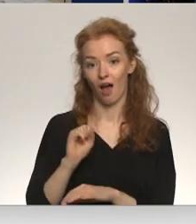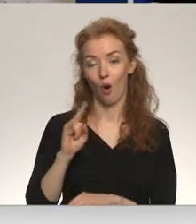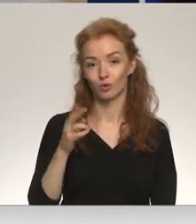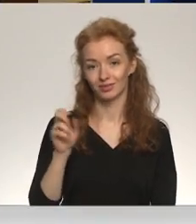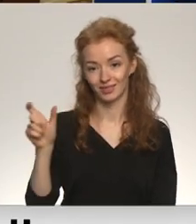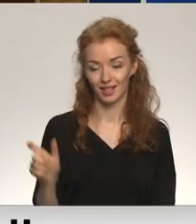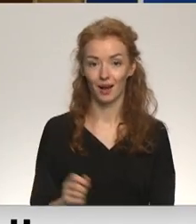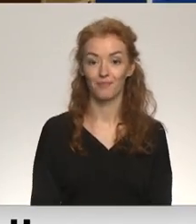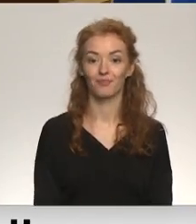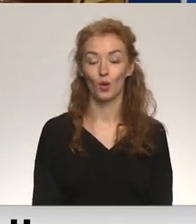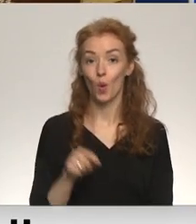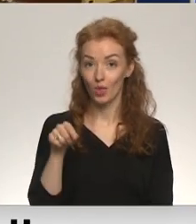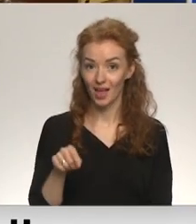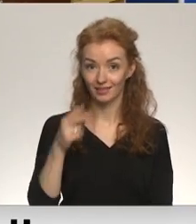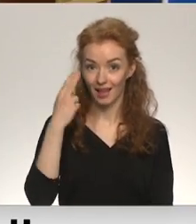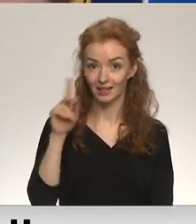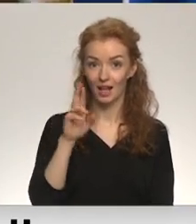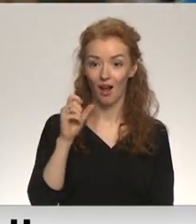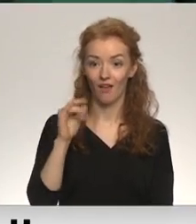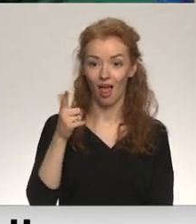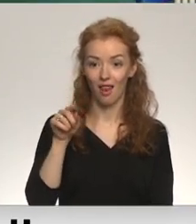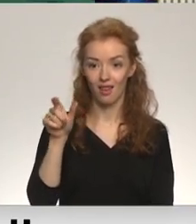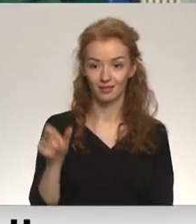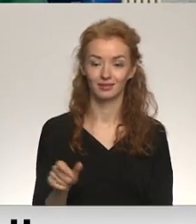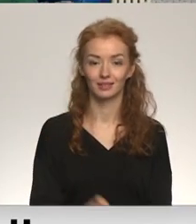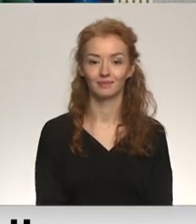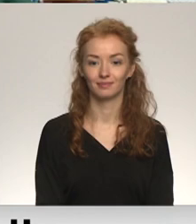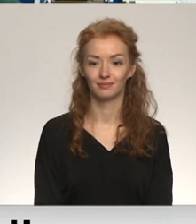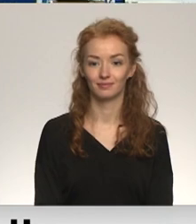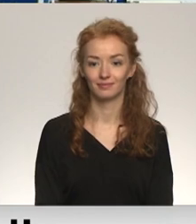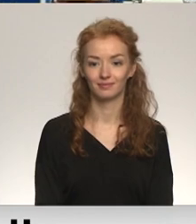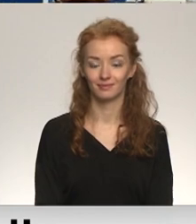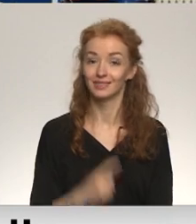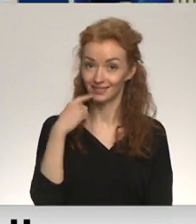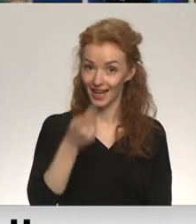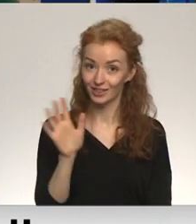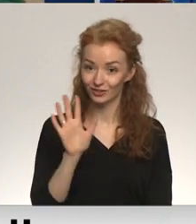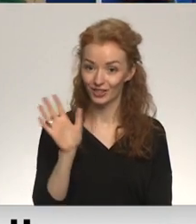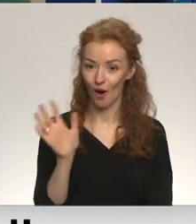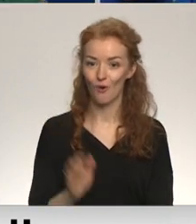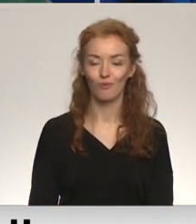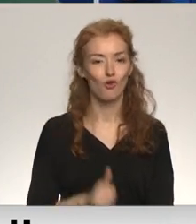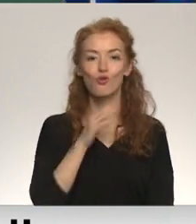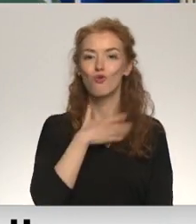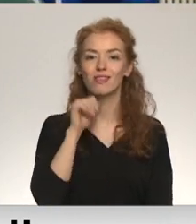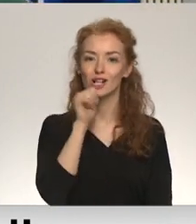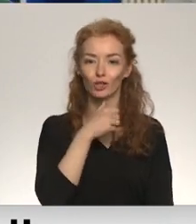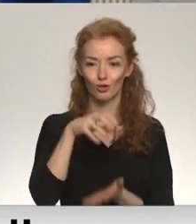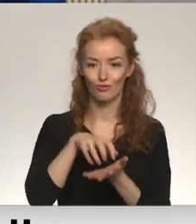Sveiki! Tas ir Rafaels! Rafaels! Saka čau! Ļoti izbaudu bulku, vai